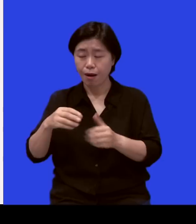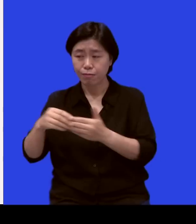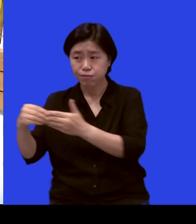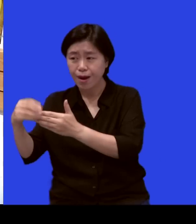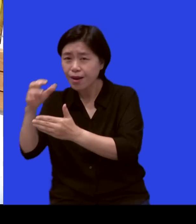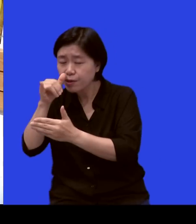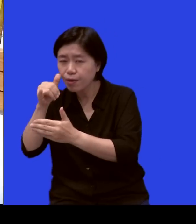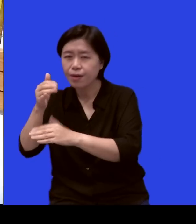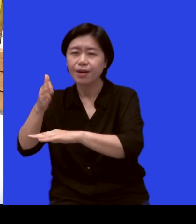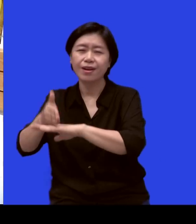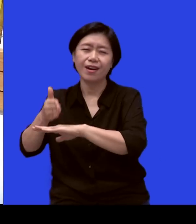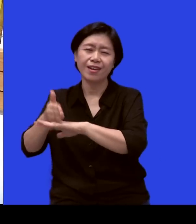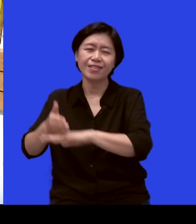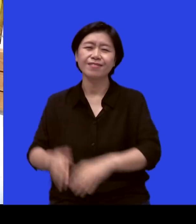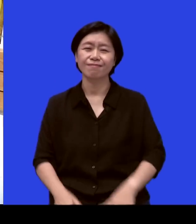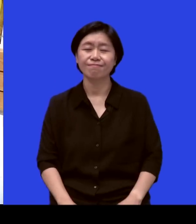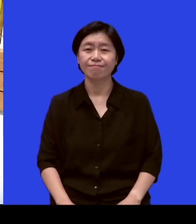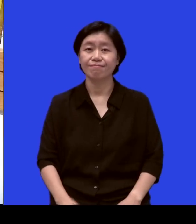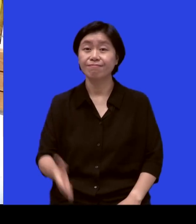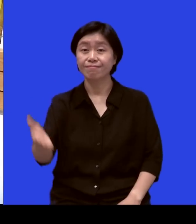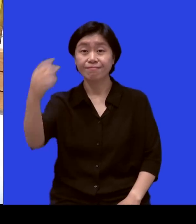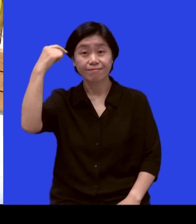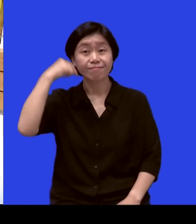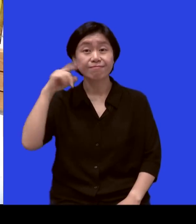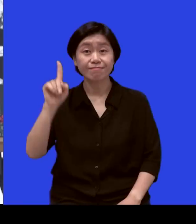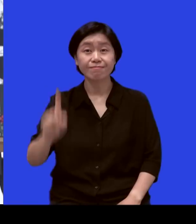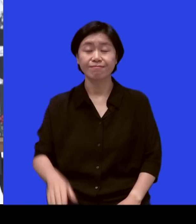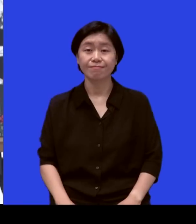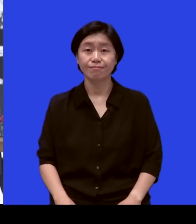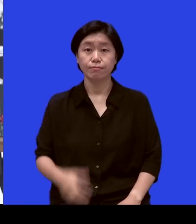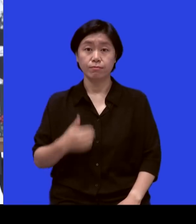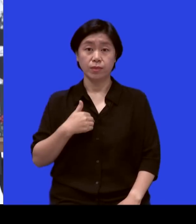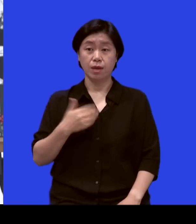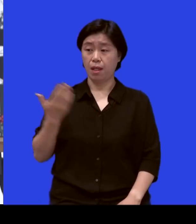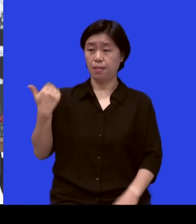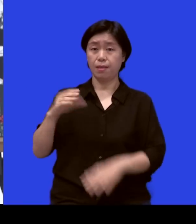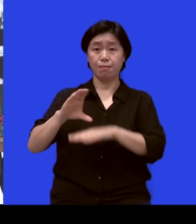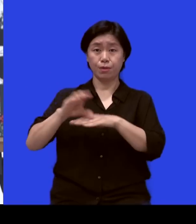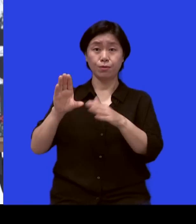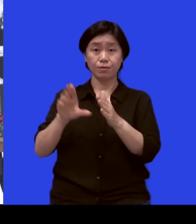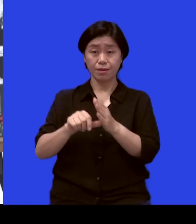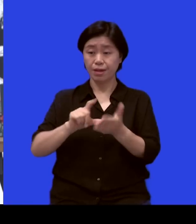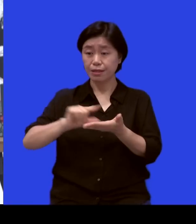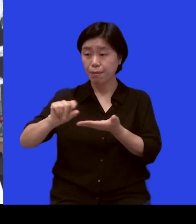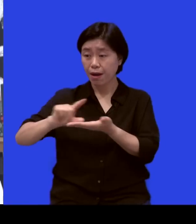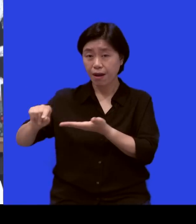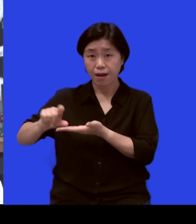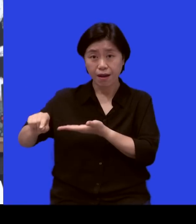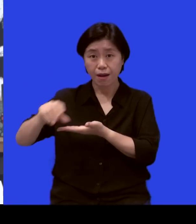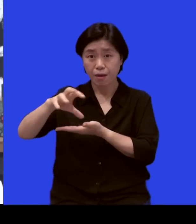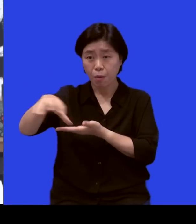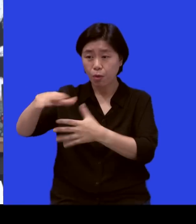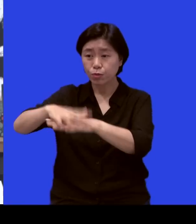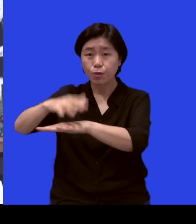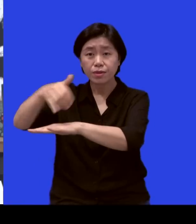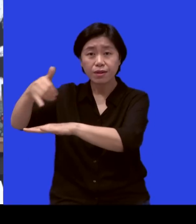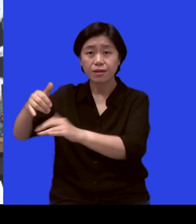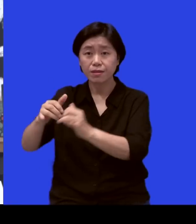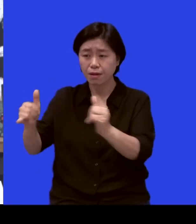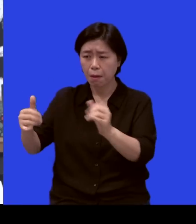네. 우리 수지자매 어떻게 되셨어요? 네. 저는 이제 방송을 하면서 지방에 농사 짓는 어르신들을 굉장히